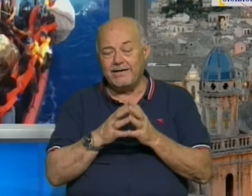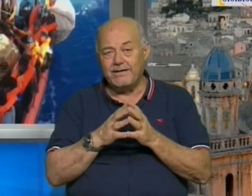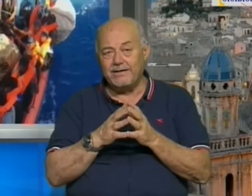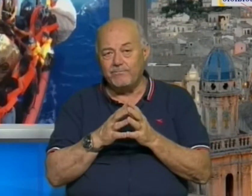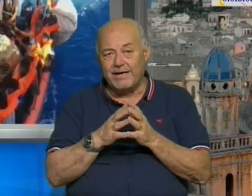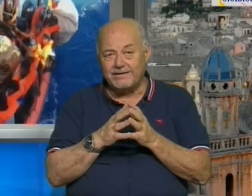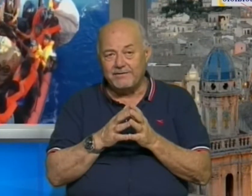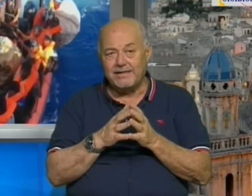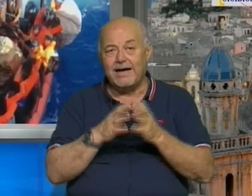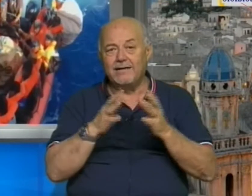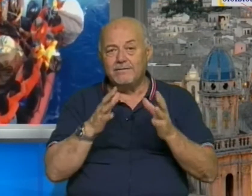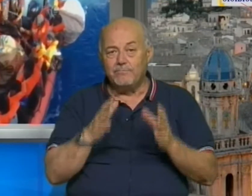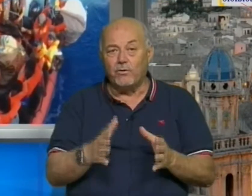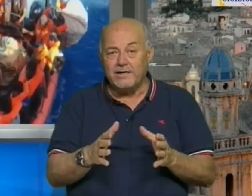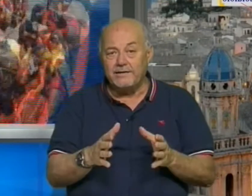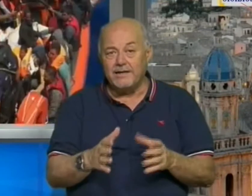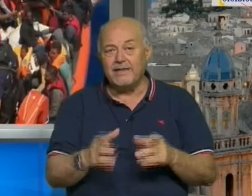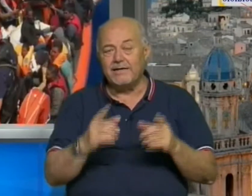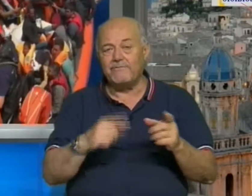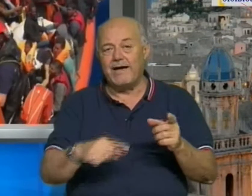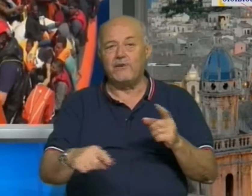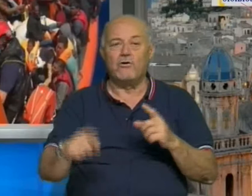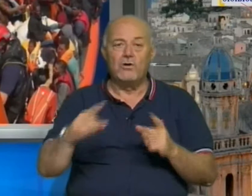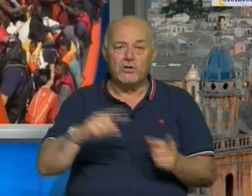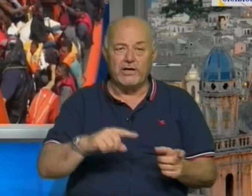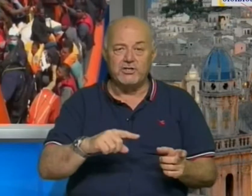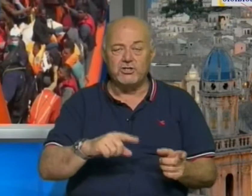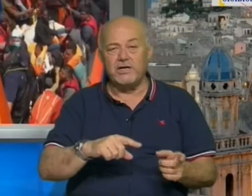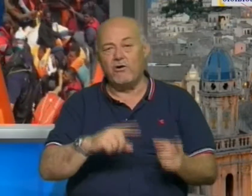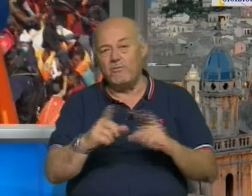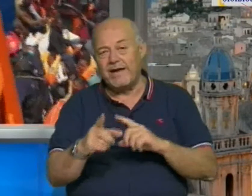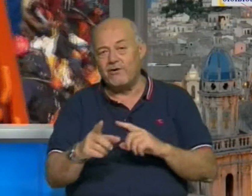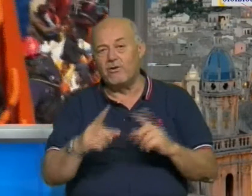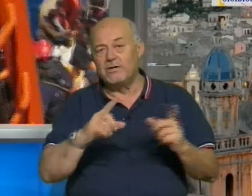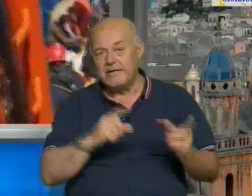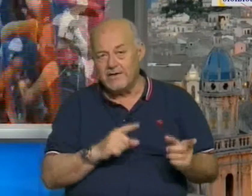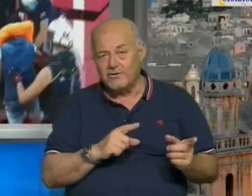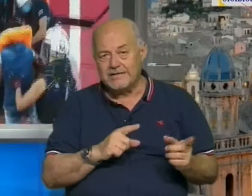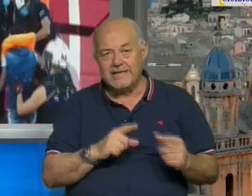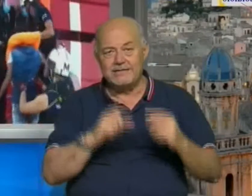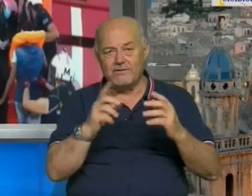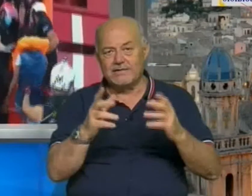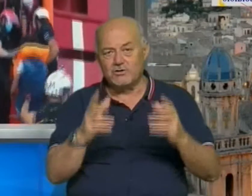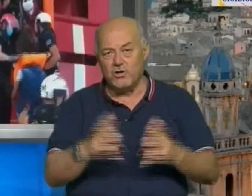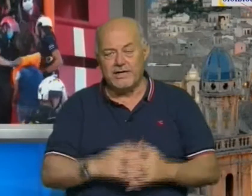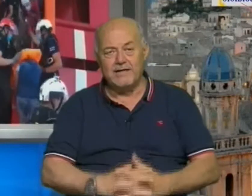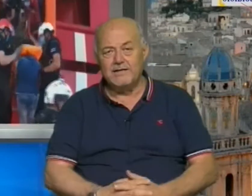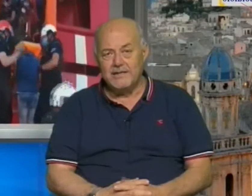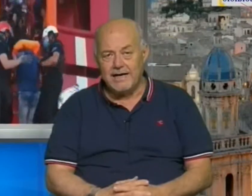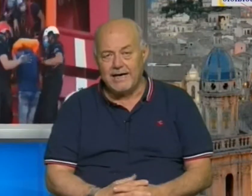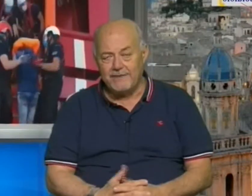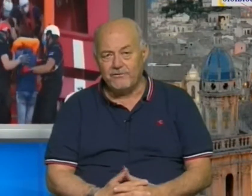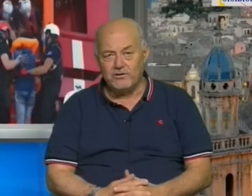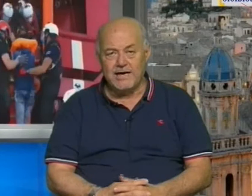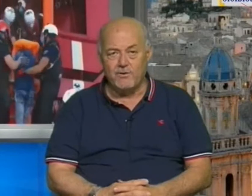delle attività politiche che fanno crescere o meno i consensi. Questa storia